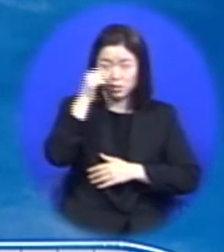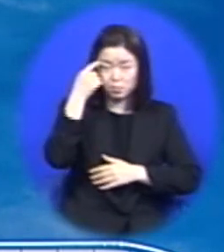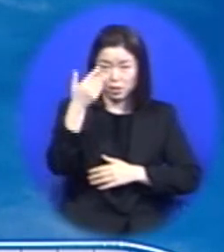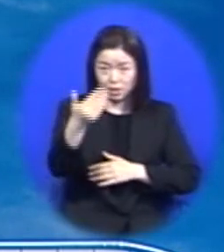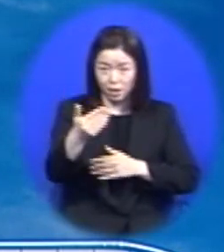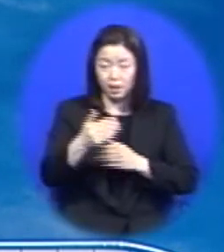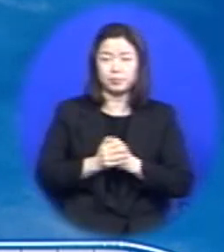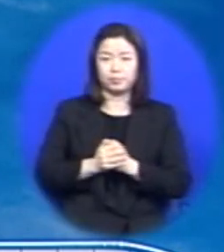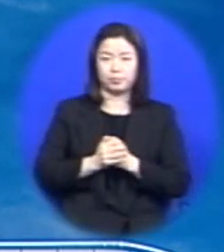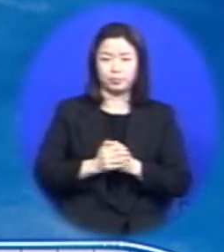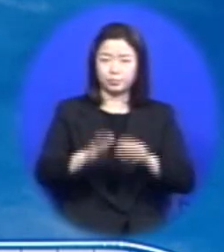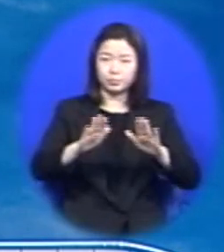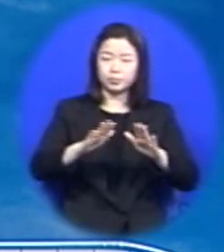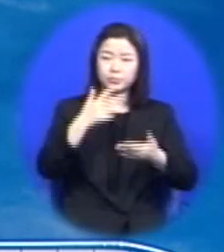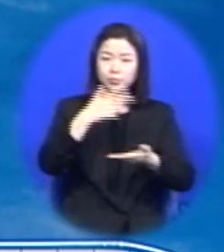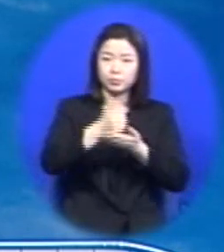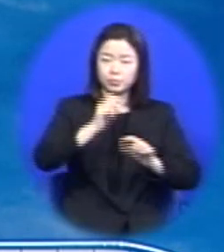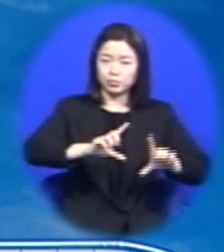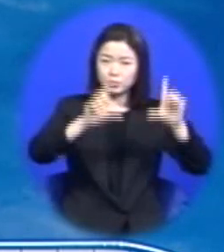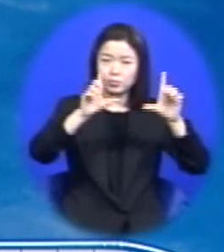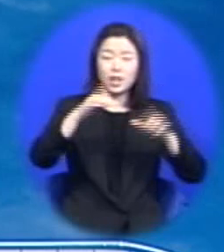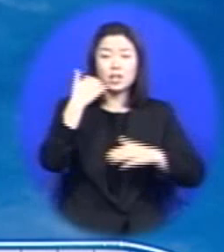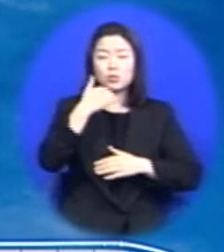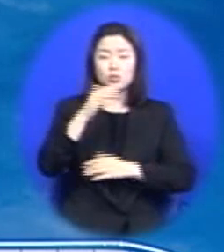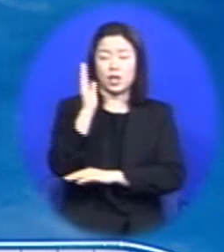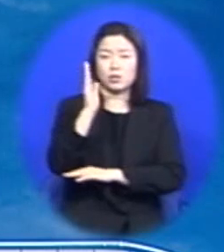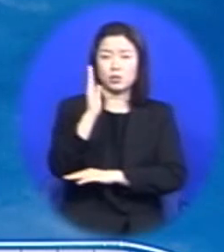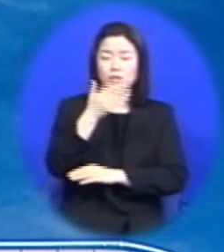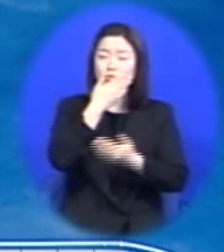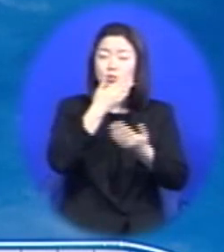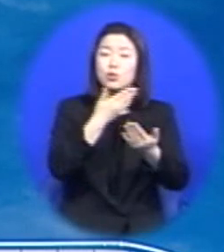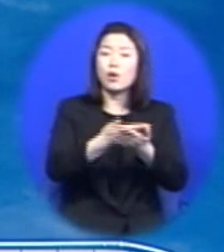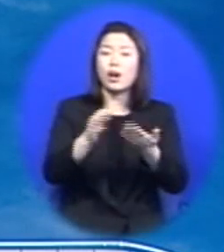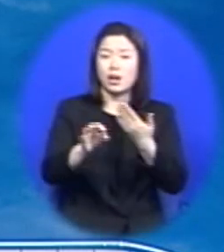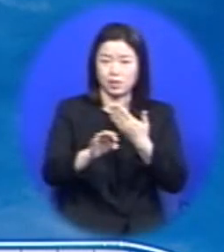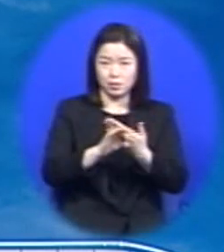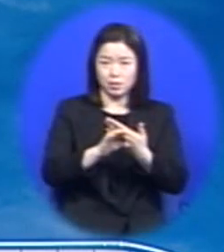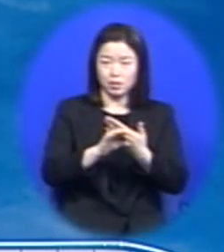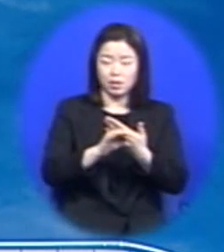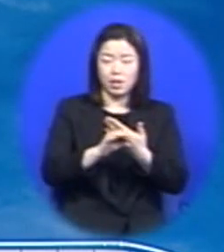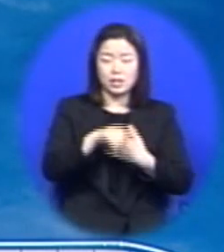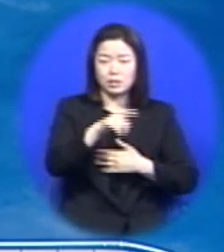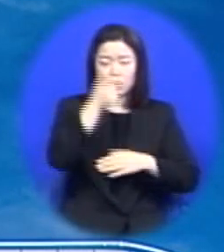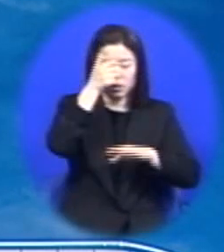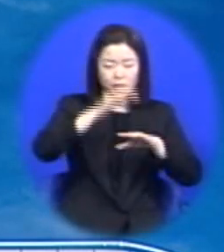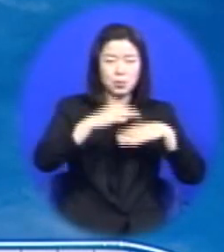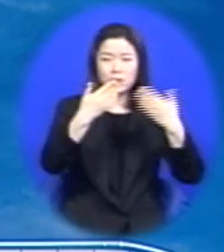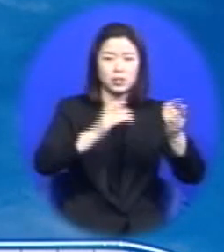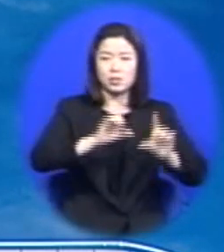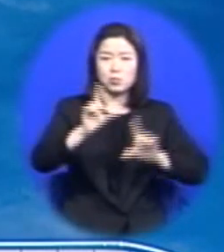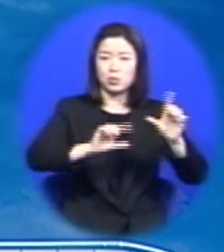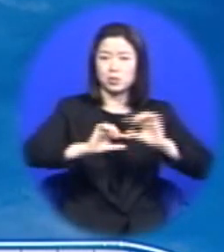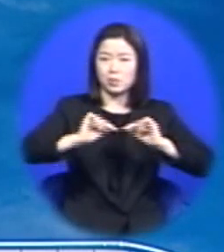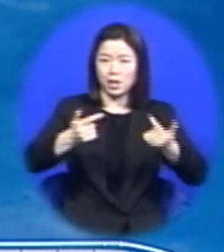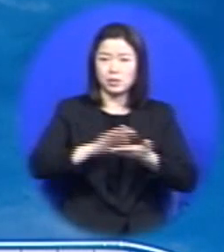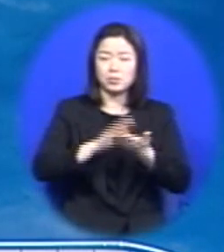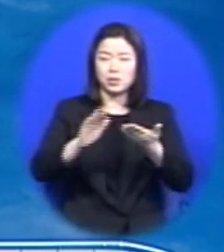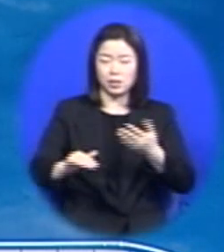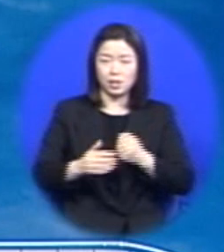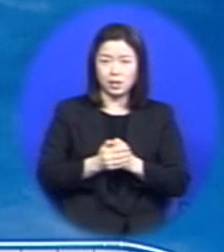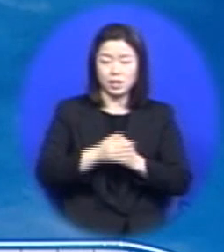여러분, 이번 주일 누가 설교하는 게 중요하면 아직도 예배 드리는 거 아니에요. 예배는 하나님을